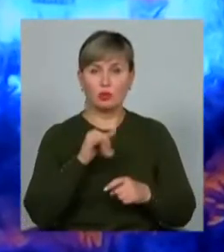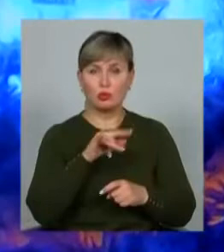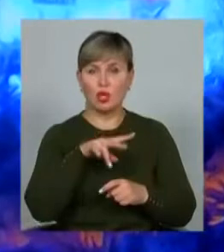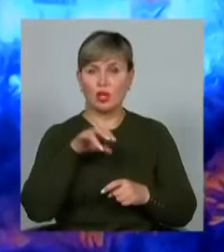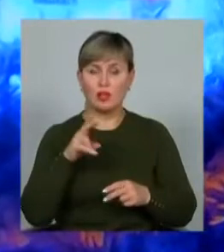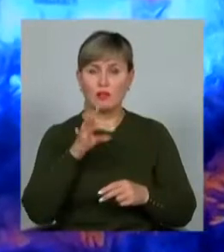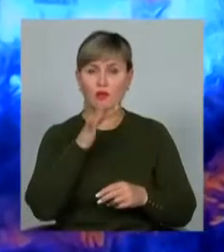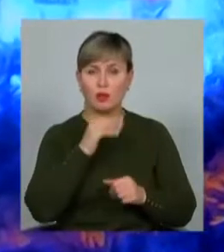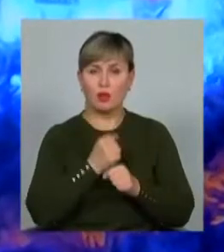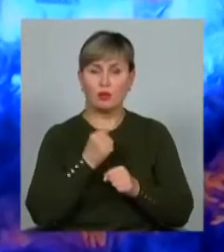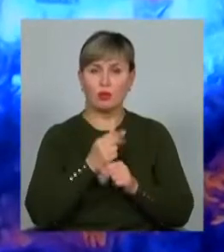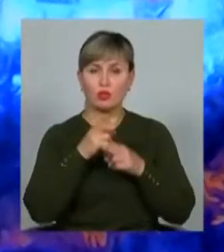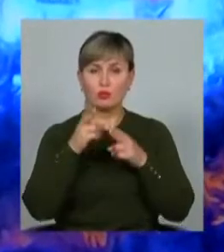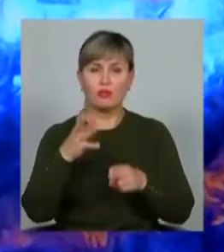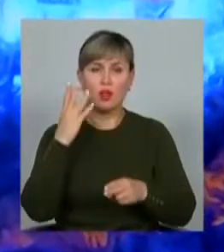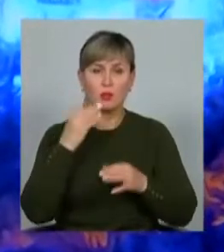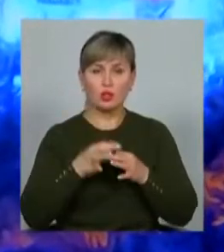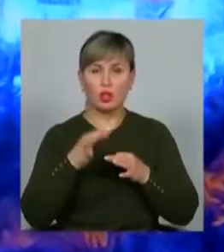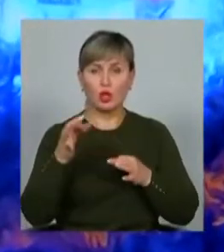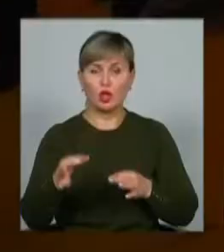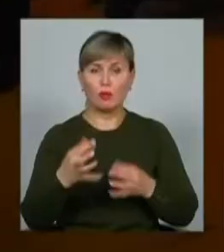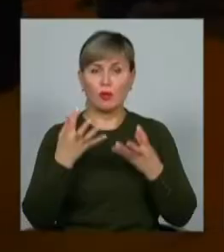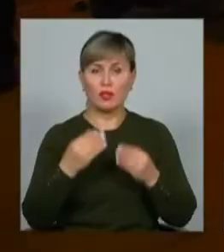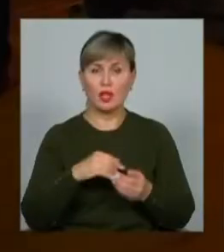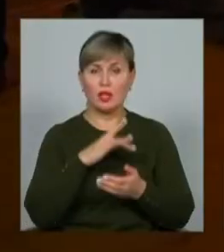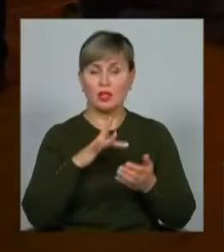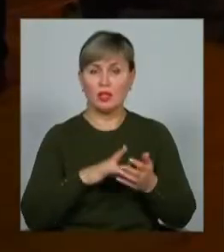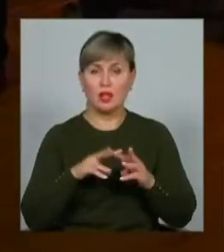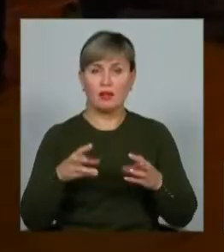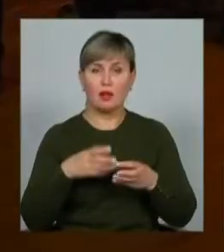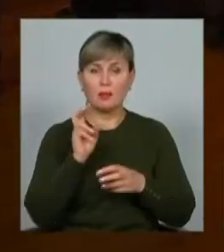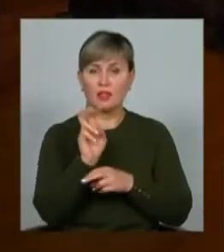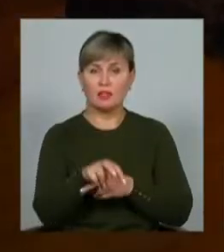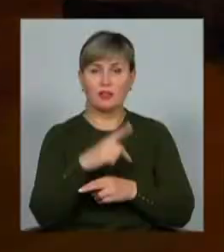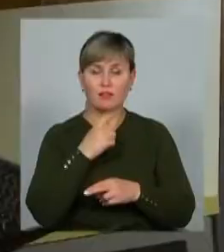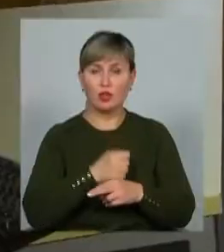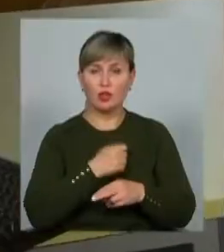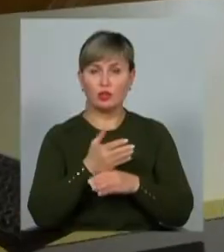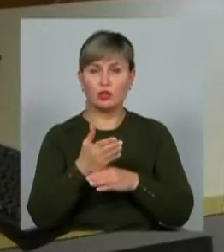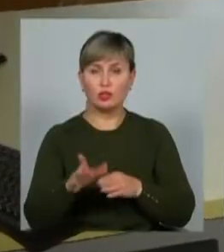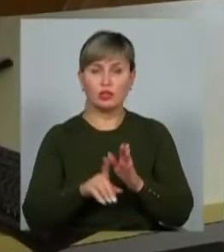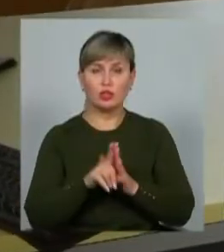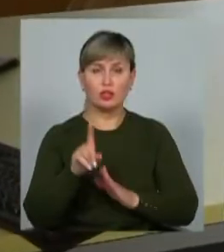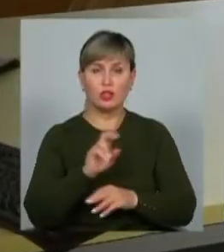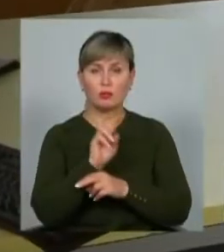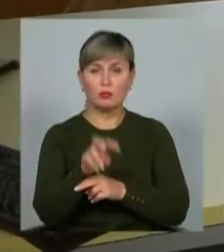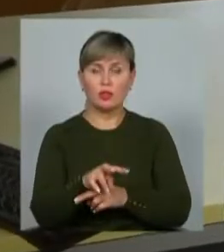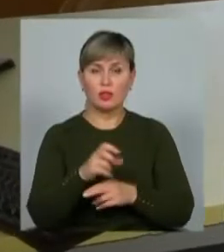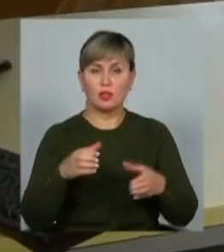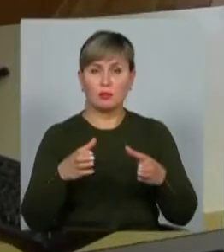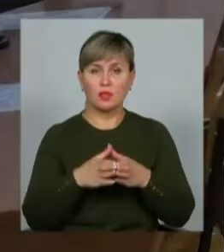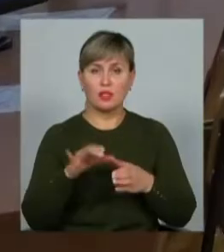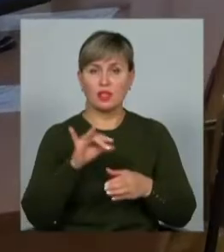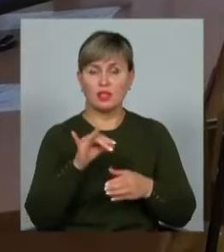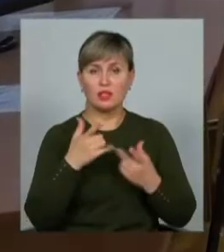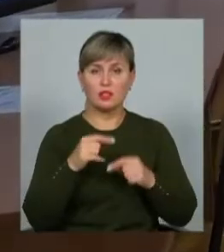Ермекбаев во время рабочей поездки в Алматинскую область. На днях глава Минобороны посетил ряд воинских частей. Сначала он побывал на полигоне Илийский,